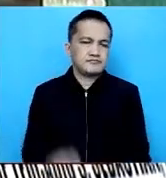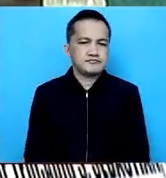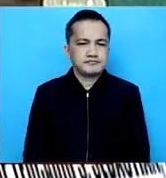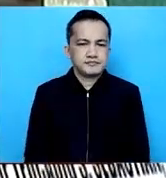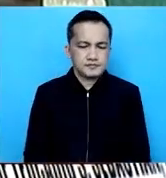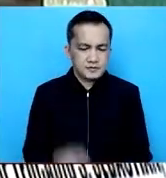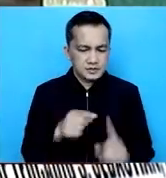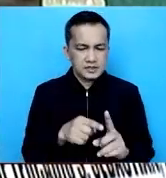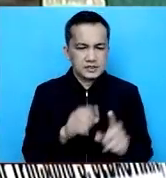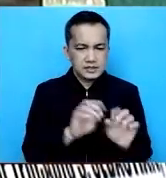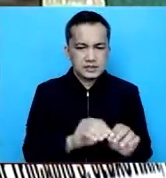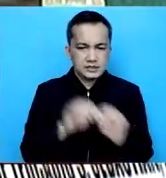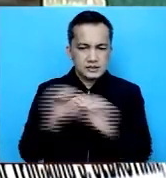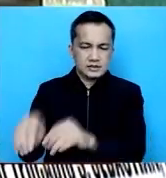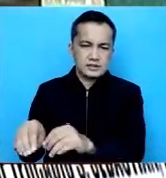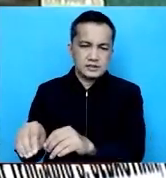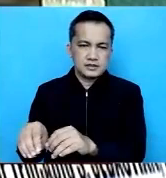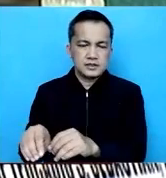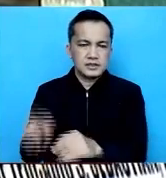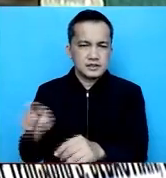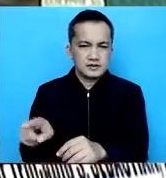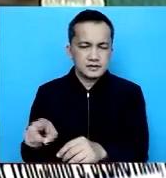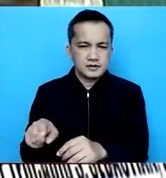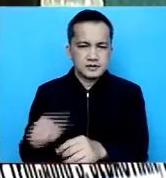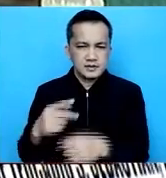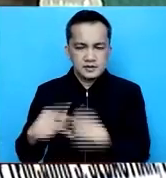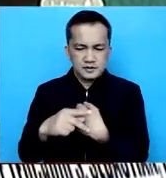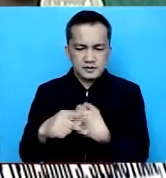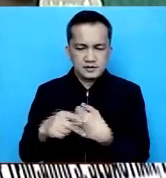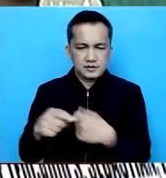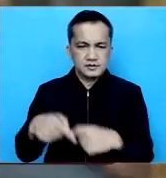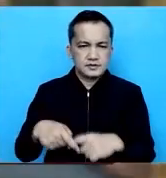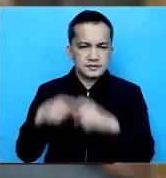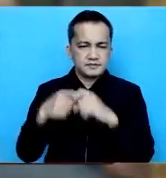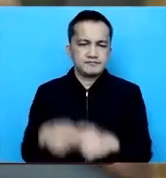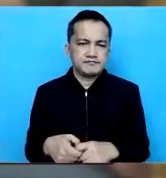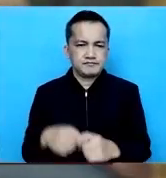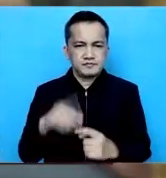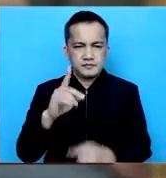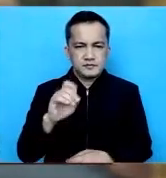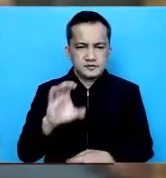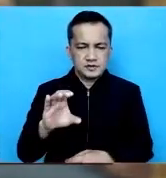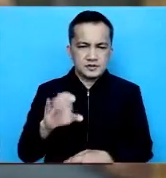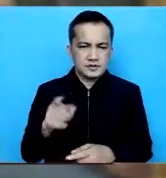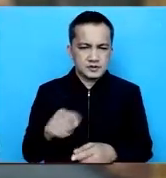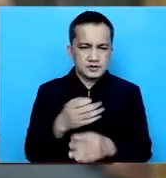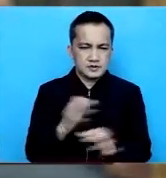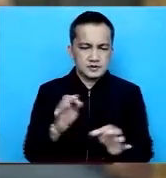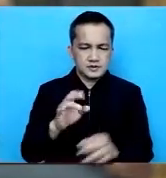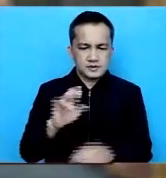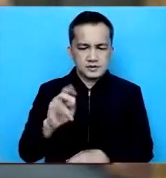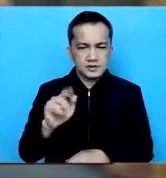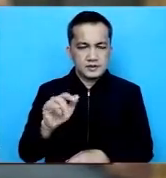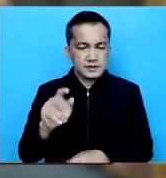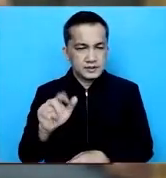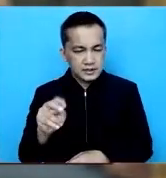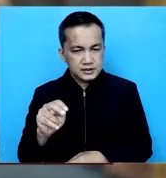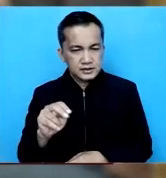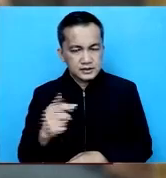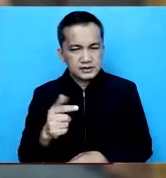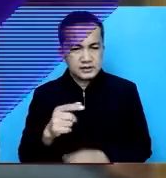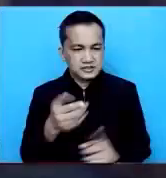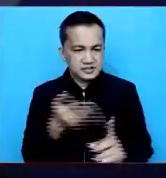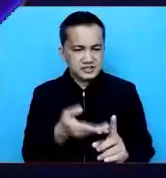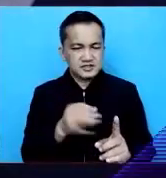Sa halip, nilagay lamang siya sa preventive suspension. Noong Desyembre, inabsuelto ng Malacanang si Sebastian mula sa sugar